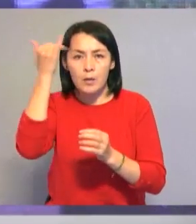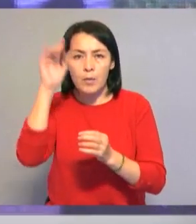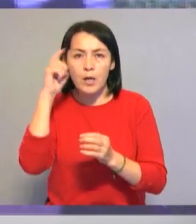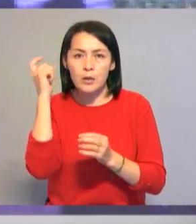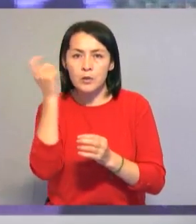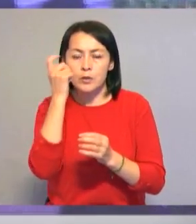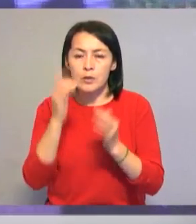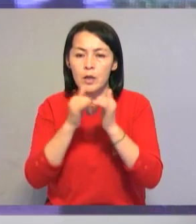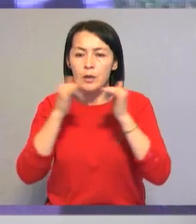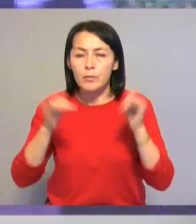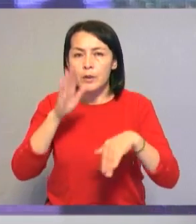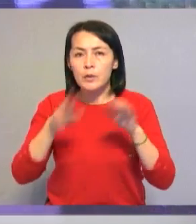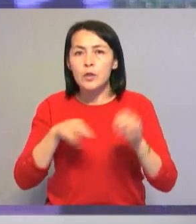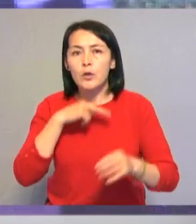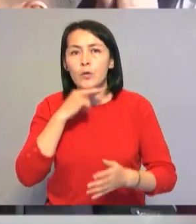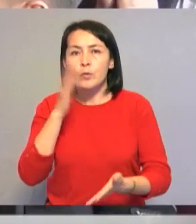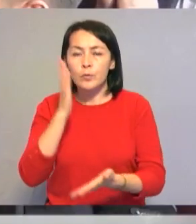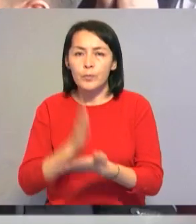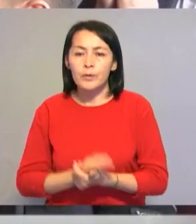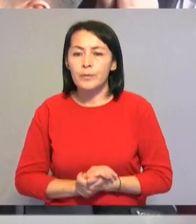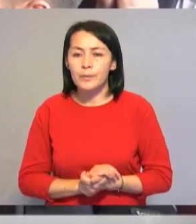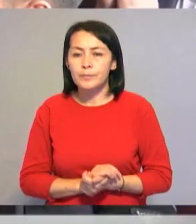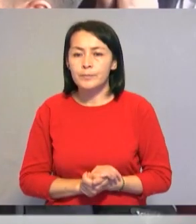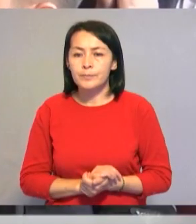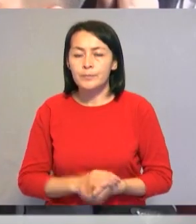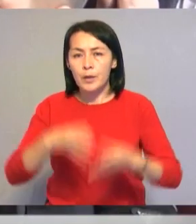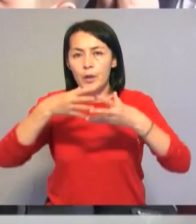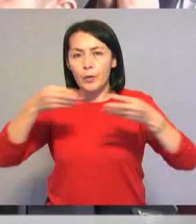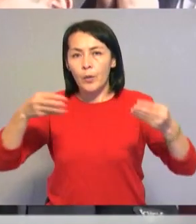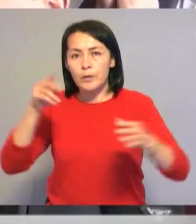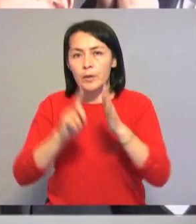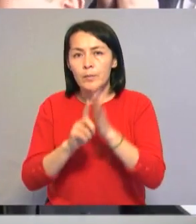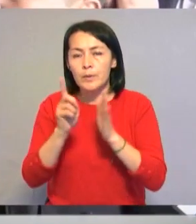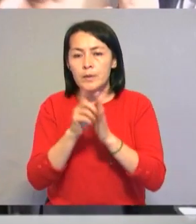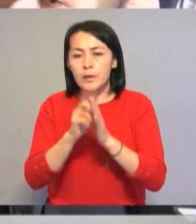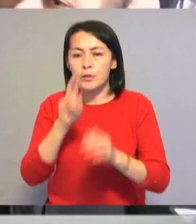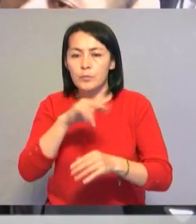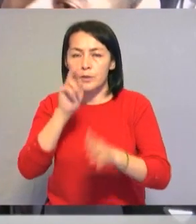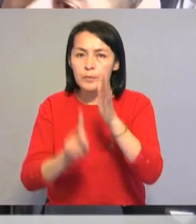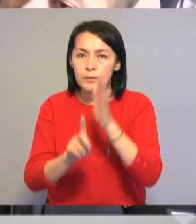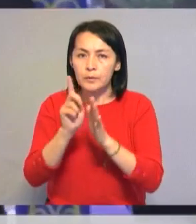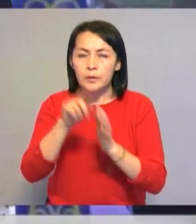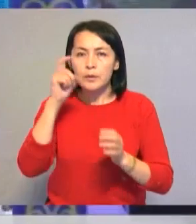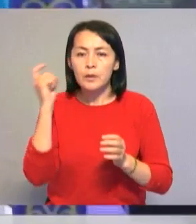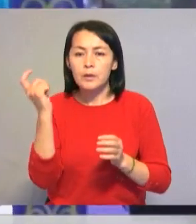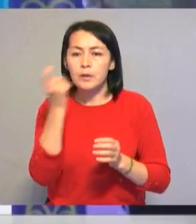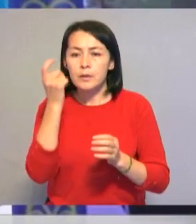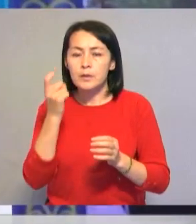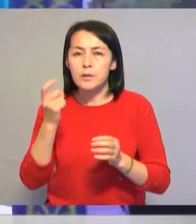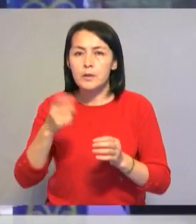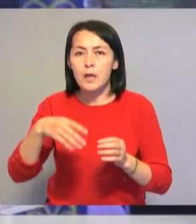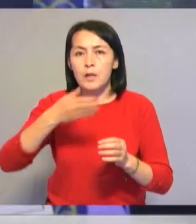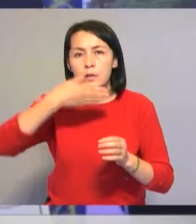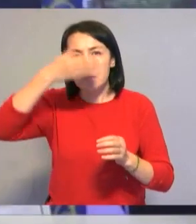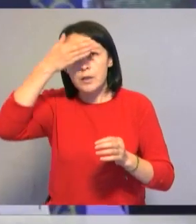шаруашылығы дамытуға ерекше көңіл бөлініп келеді. Көктем шыға кетпенін күнге күйдіріп еңбектенген шаруалар ала жаздай